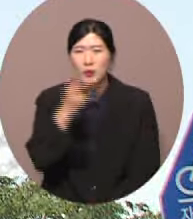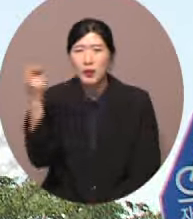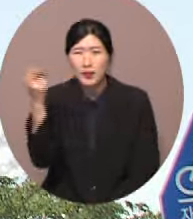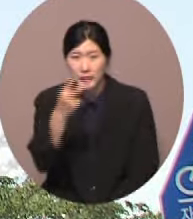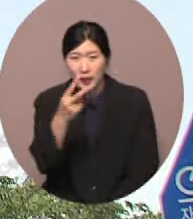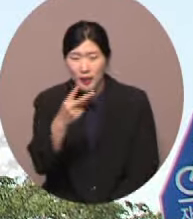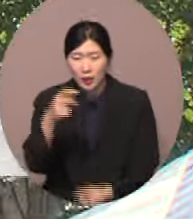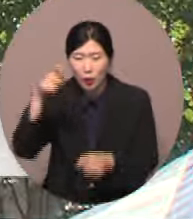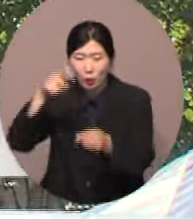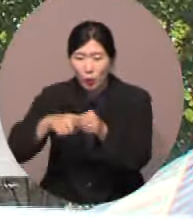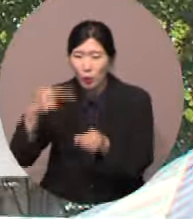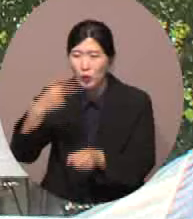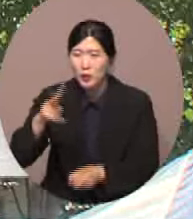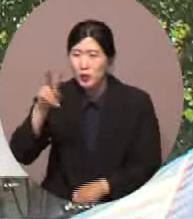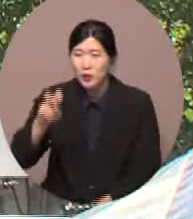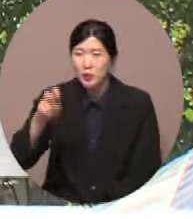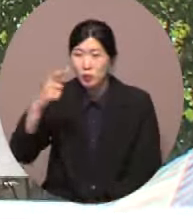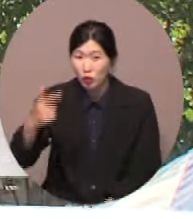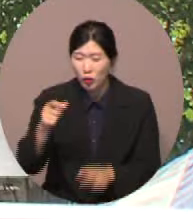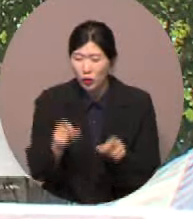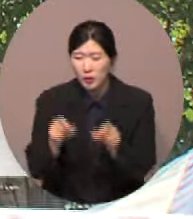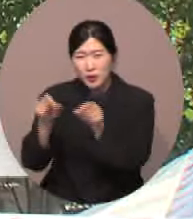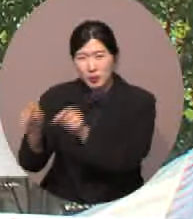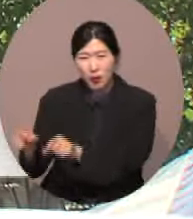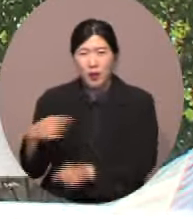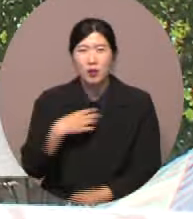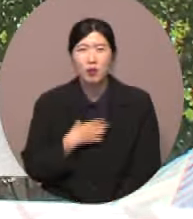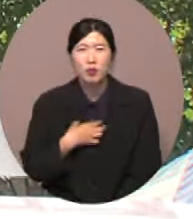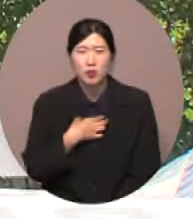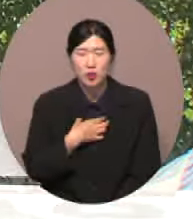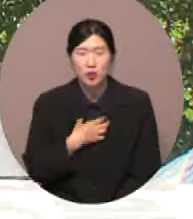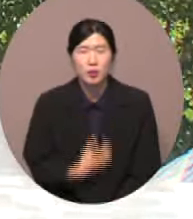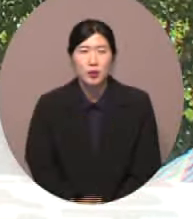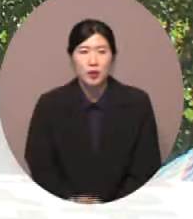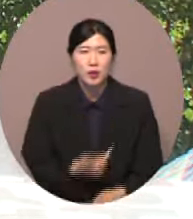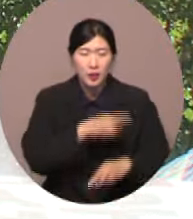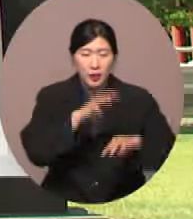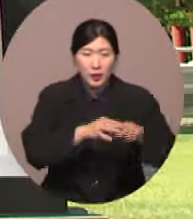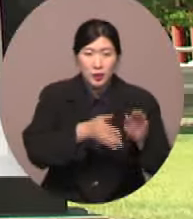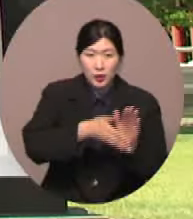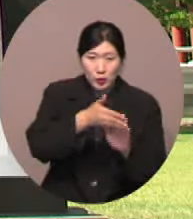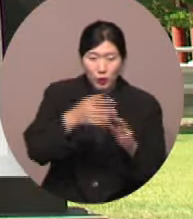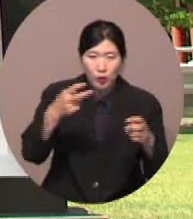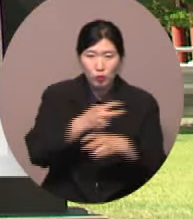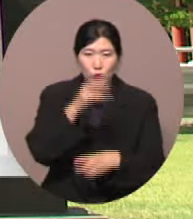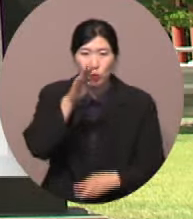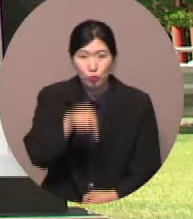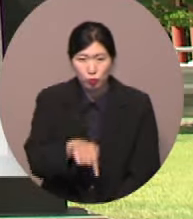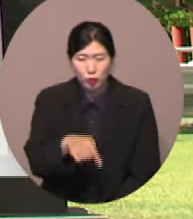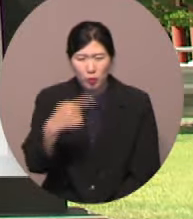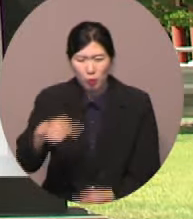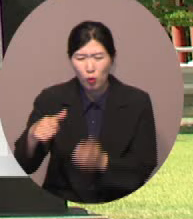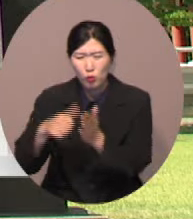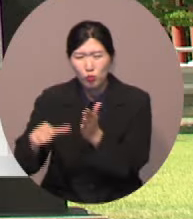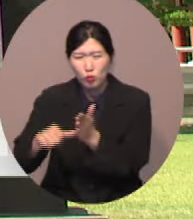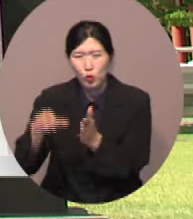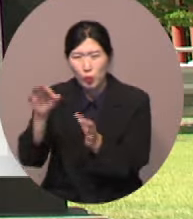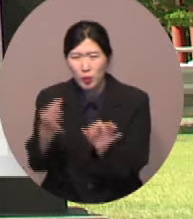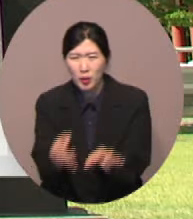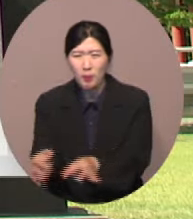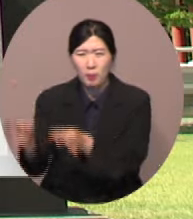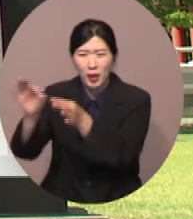있어 2026년 개통에 차질이 우려됩니다 대전시와 국토 교통부에 따르면 지장물 이설 공사비